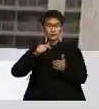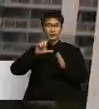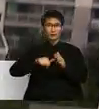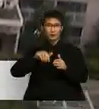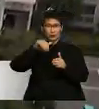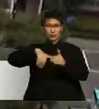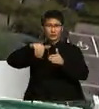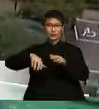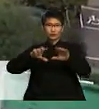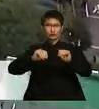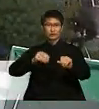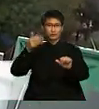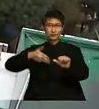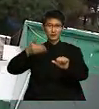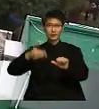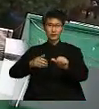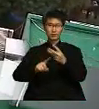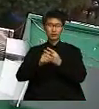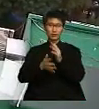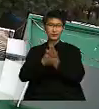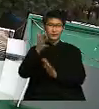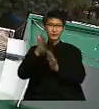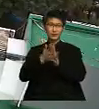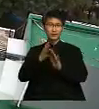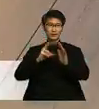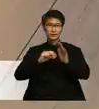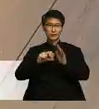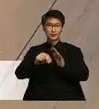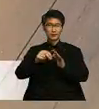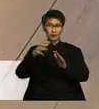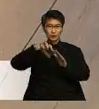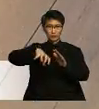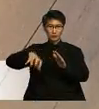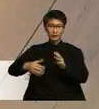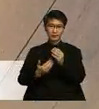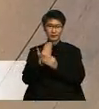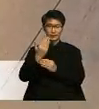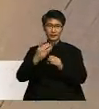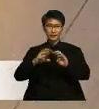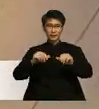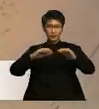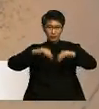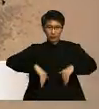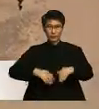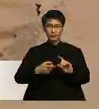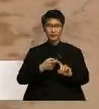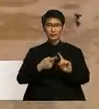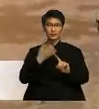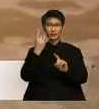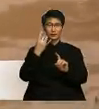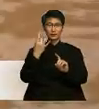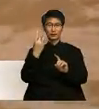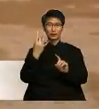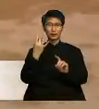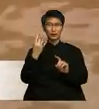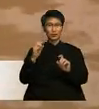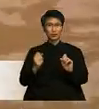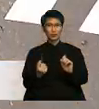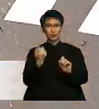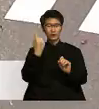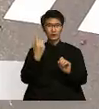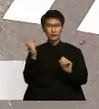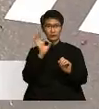요구했습니다 구리시는 * 에선 지하철공사 구간에서 발생한 집 안 함 몰에 대한 근본적인 원인 규명과